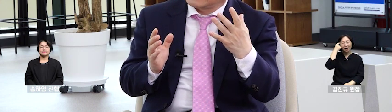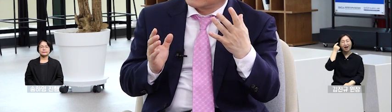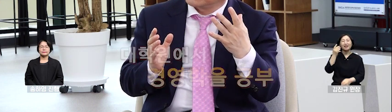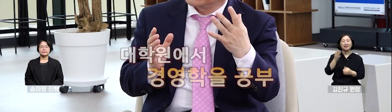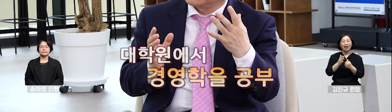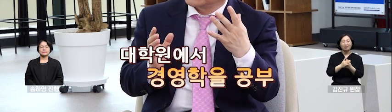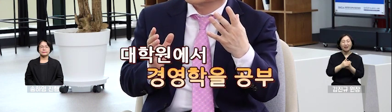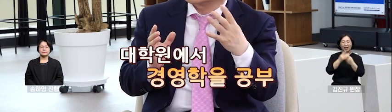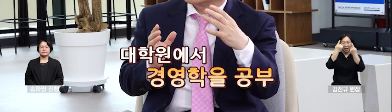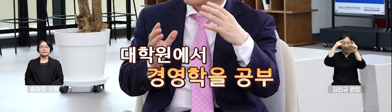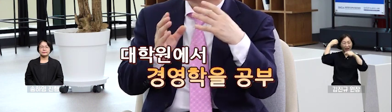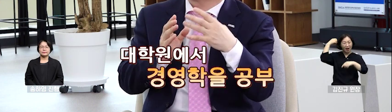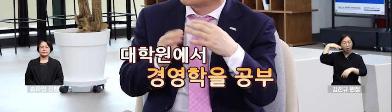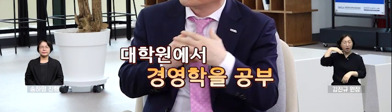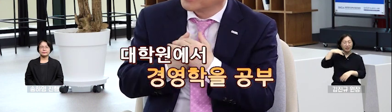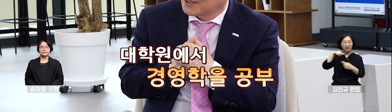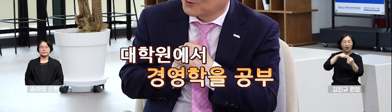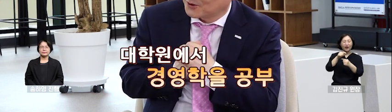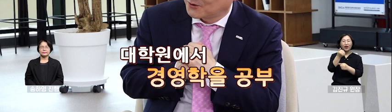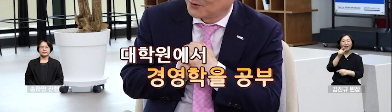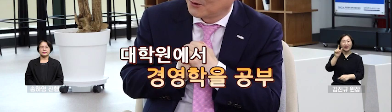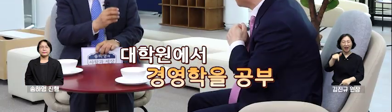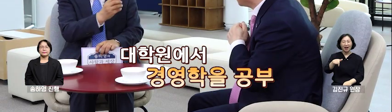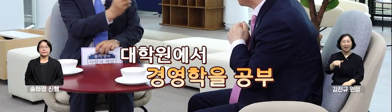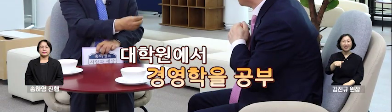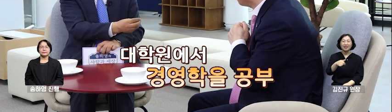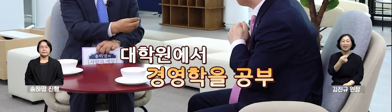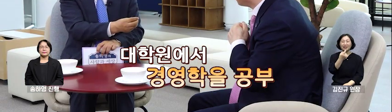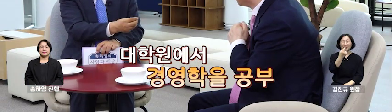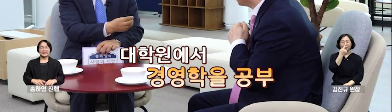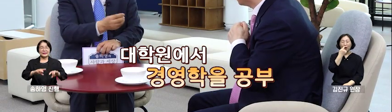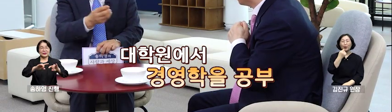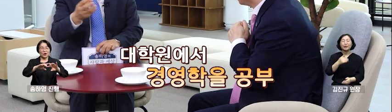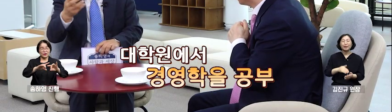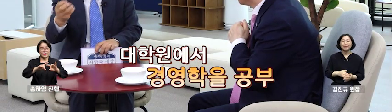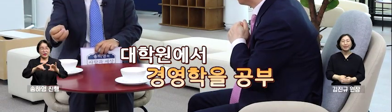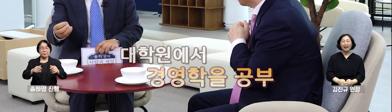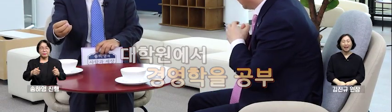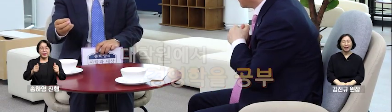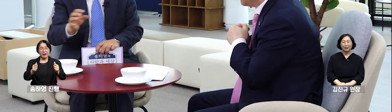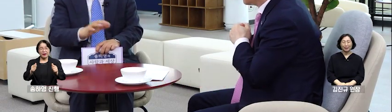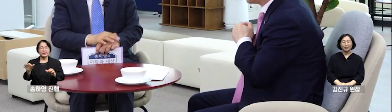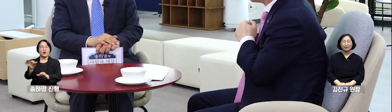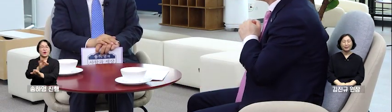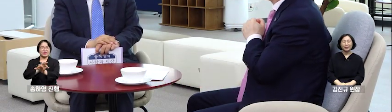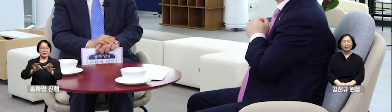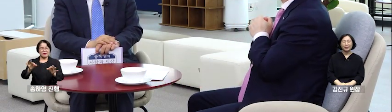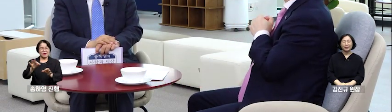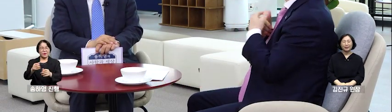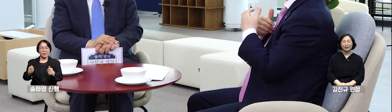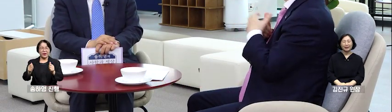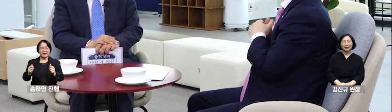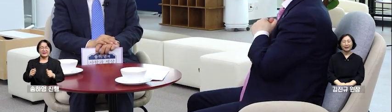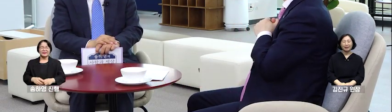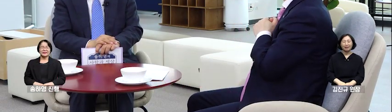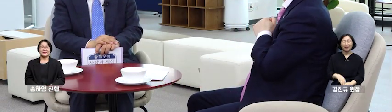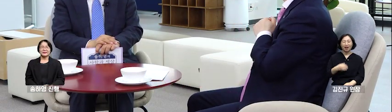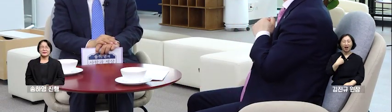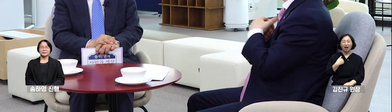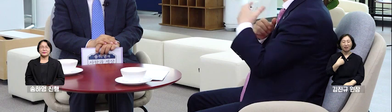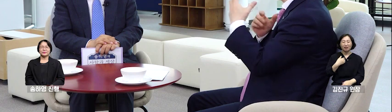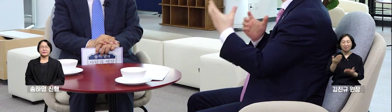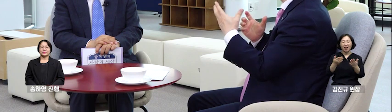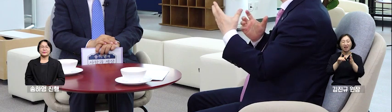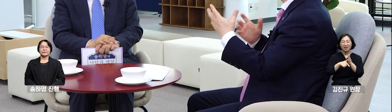이제 대학원 석사 이제 경향을 공부 하게 됐구요 존자 보았고 어 교회 가운데 10부 저희 뭐 필요해서 꼭